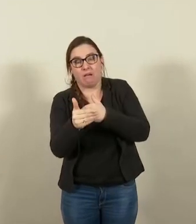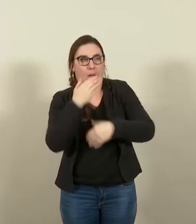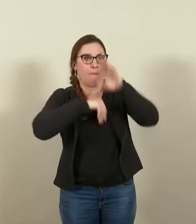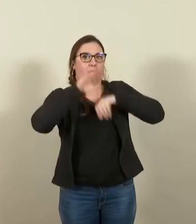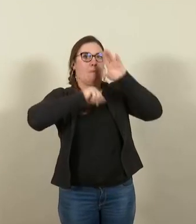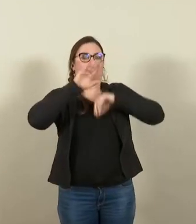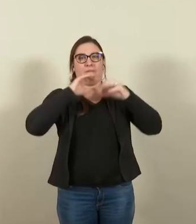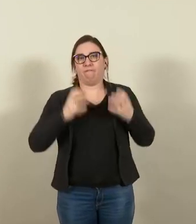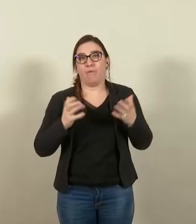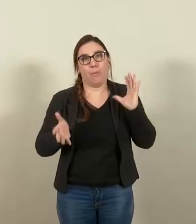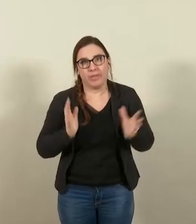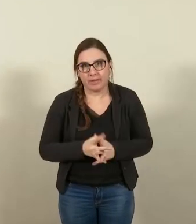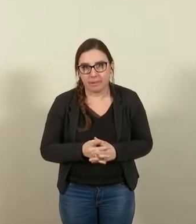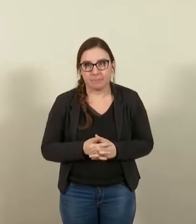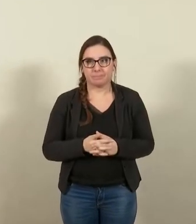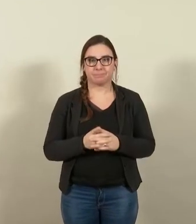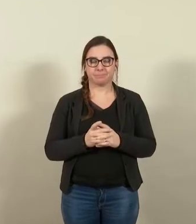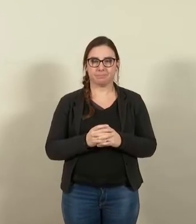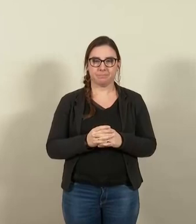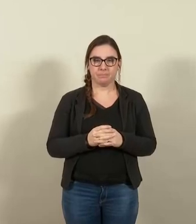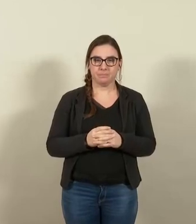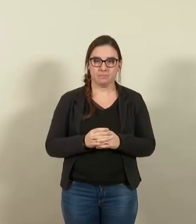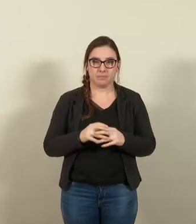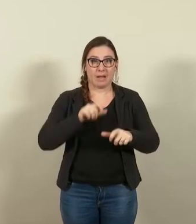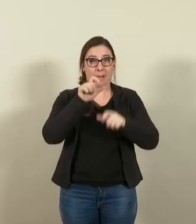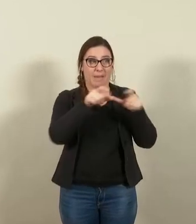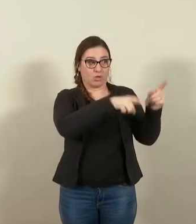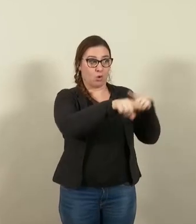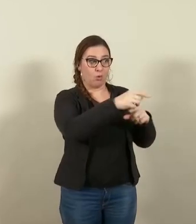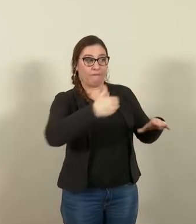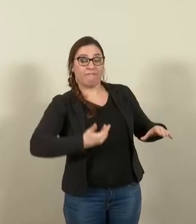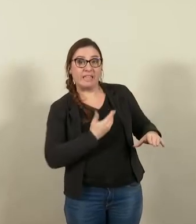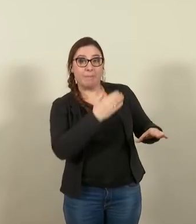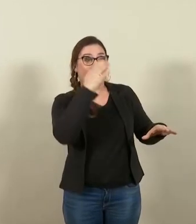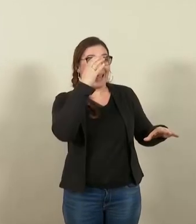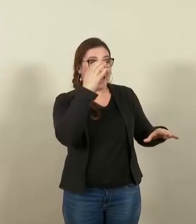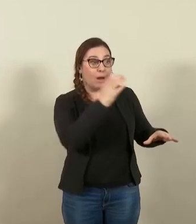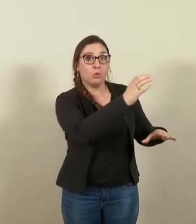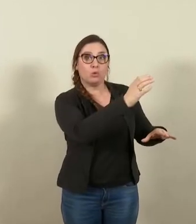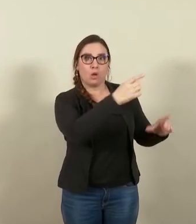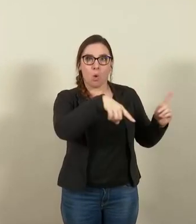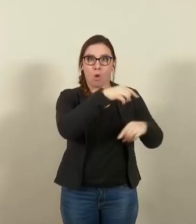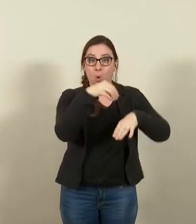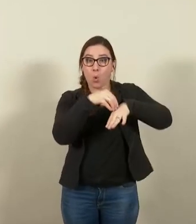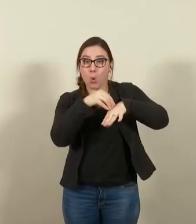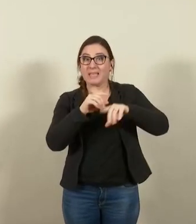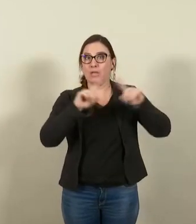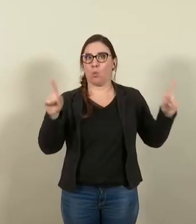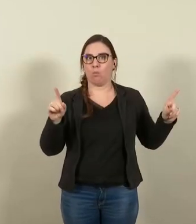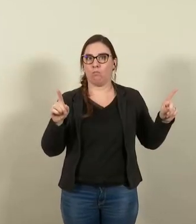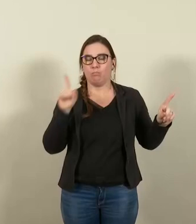toute la bonne intention du monde les écouter pourrait ne pas avoir les bons conseils